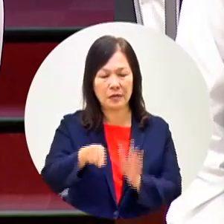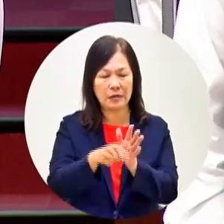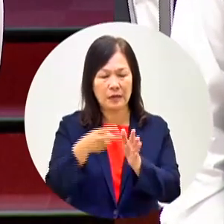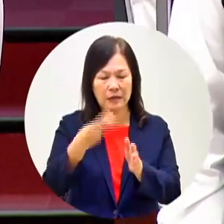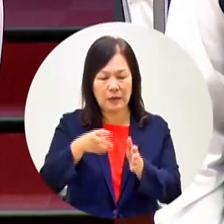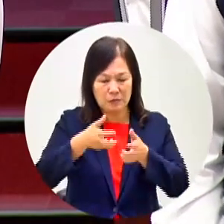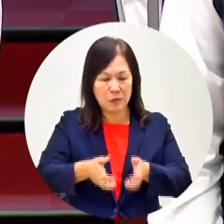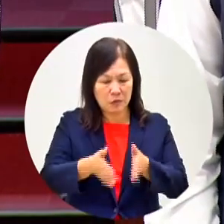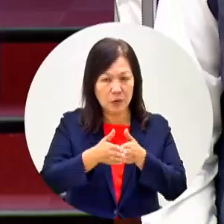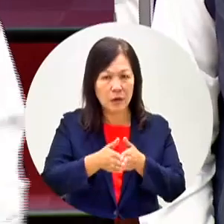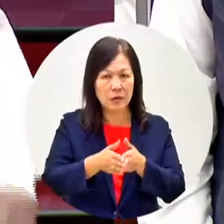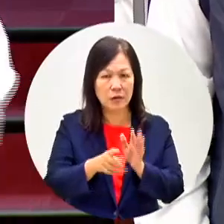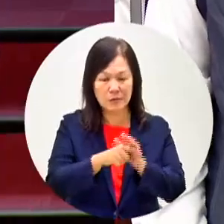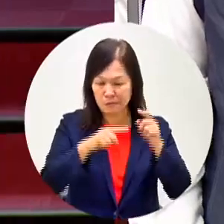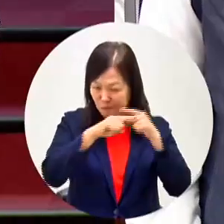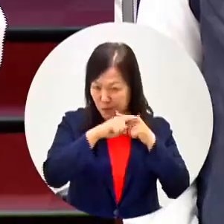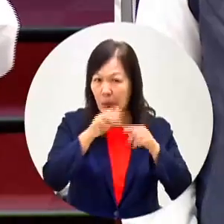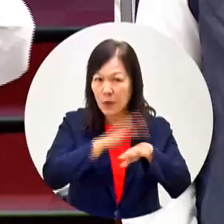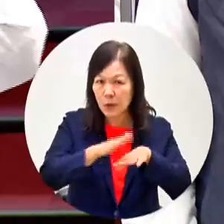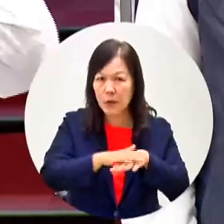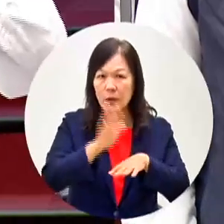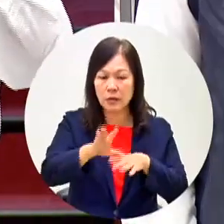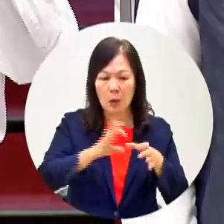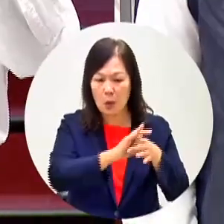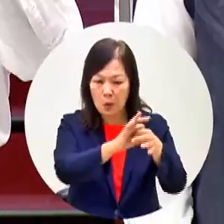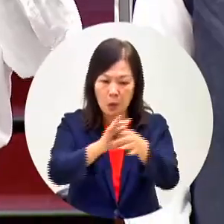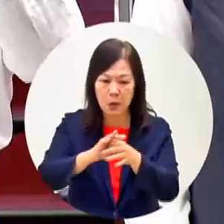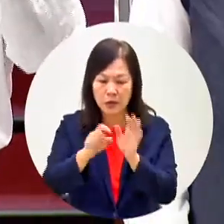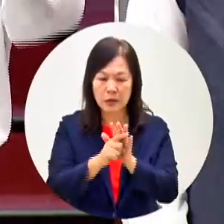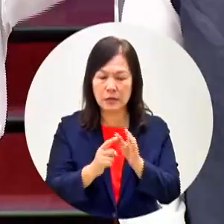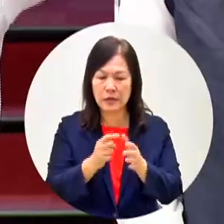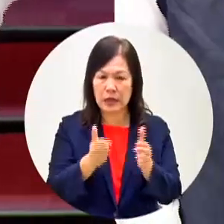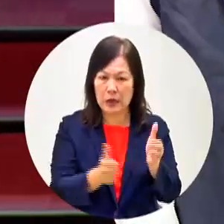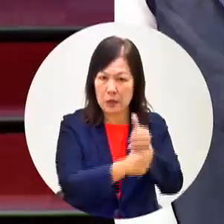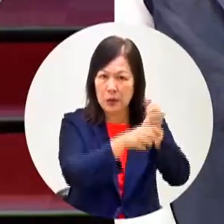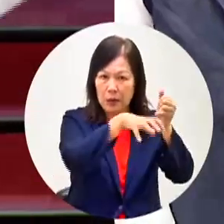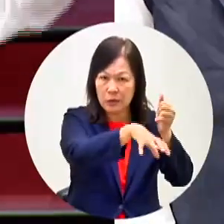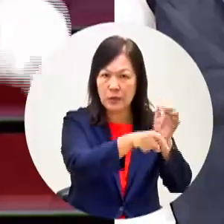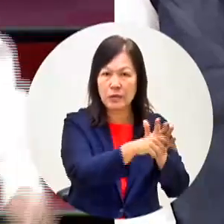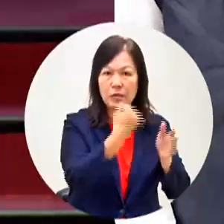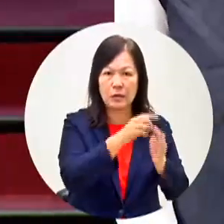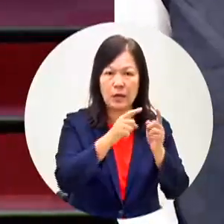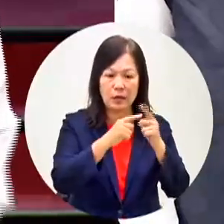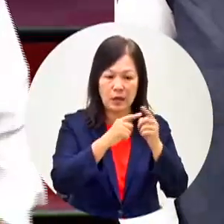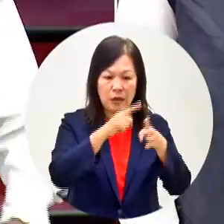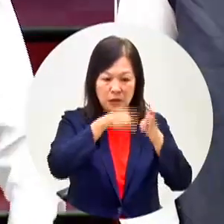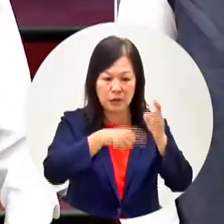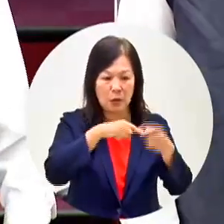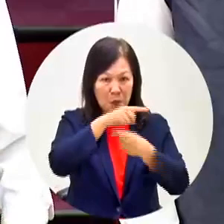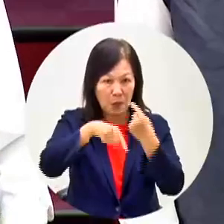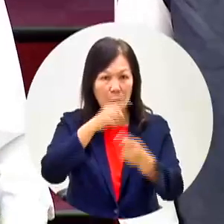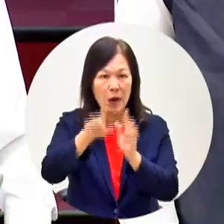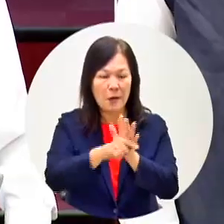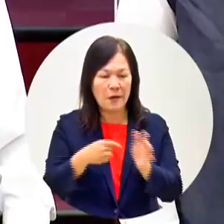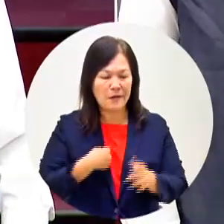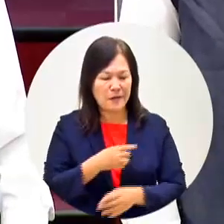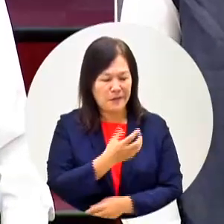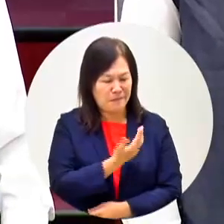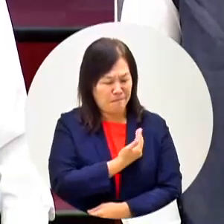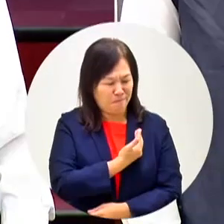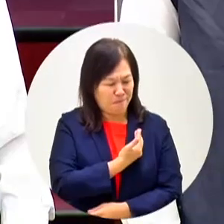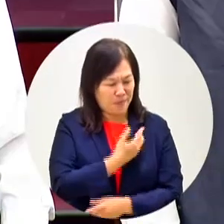牵涉到阮顶管这些的人事调动调 整。我已经禁开禁两个外月啊，我是拢袂讲的，真